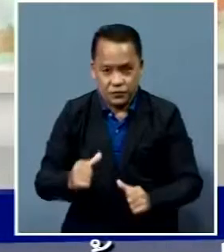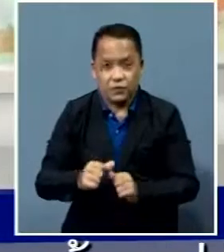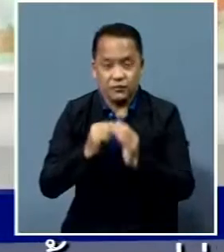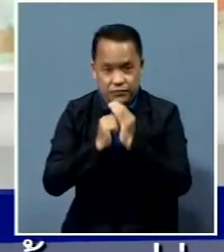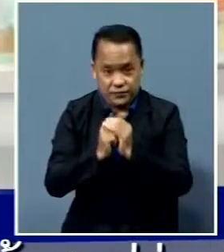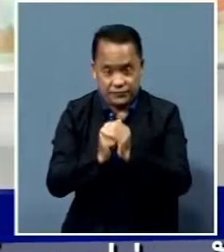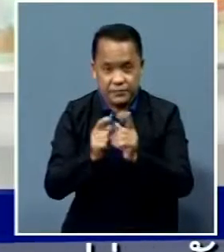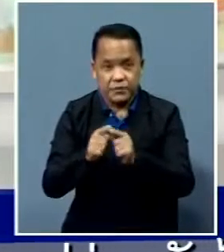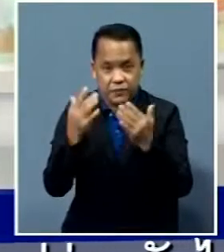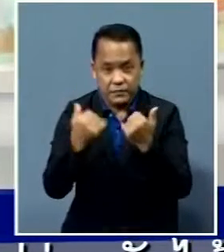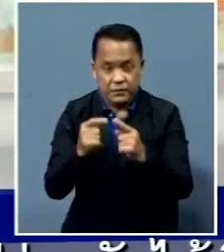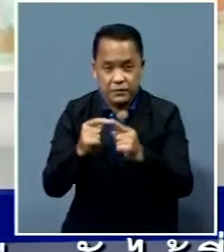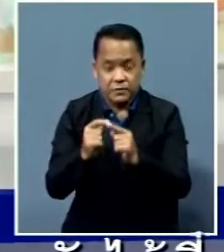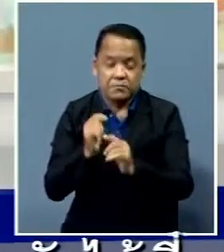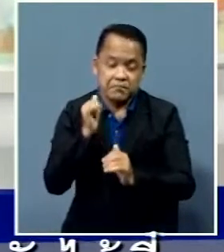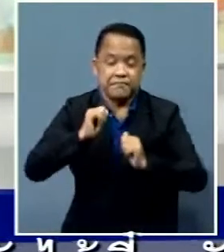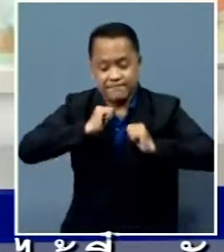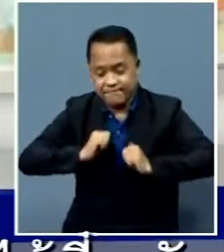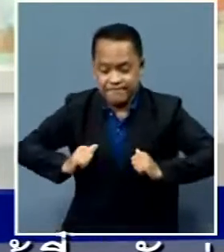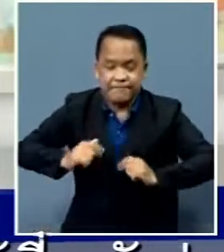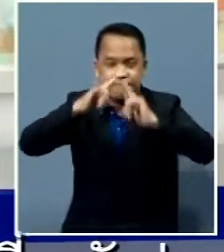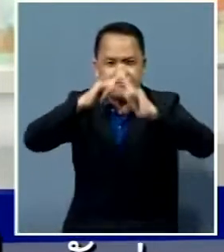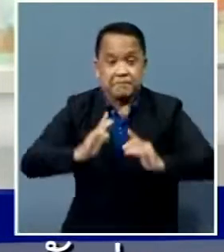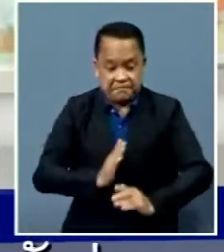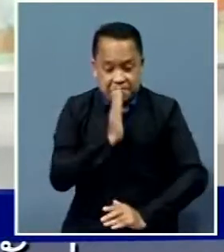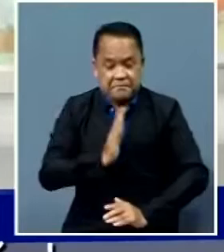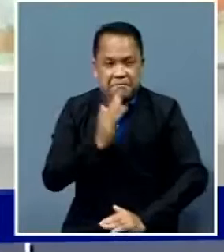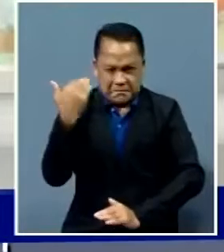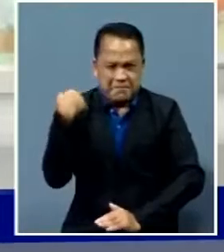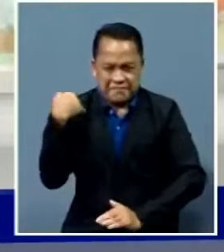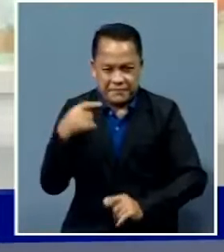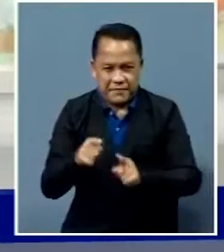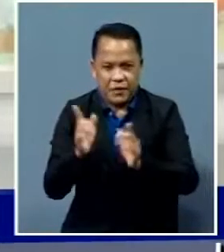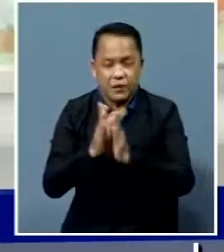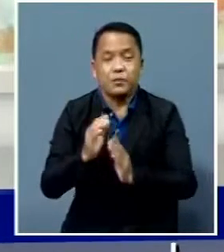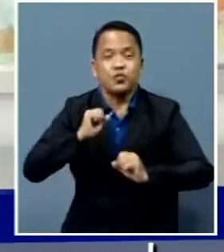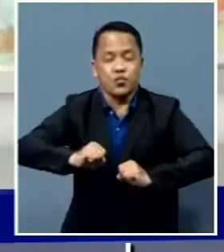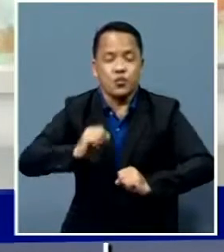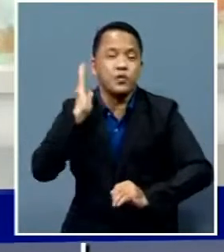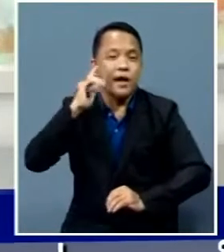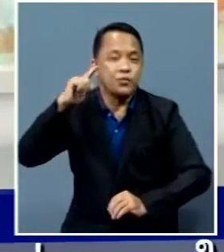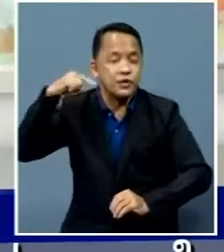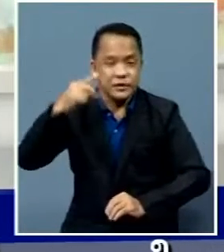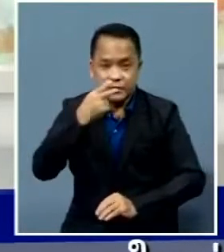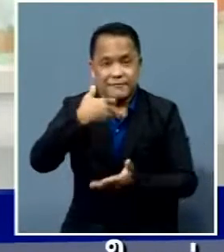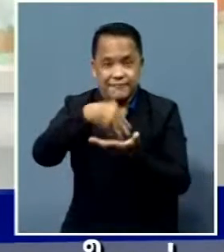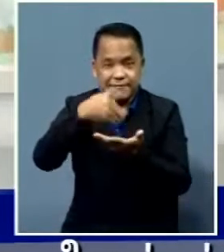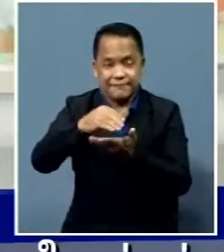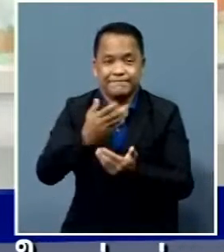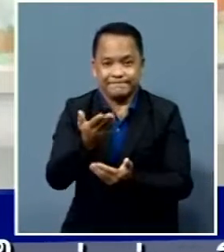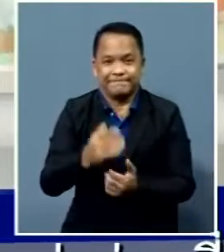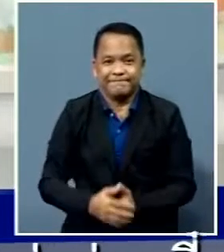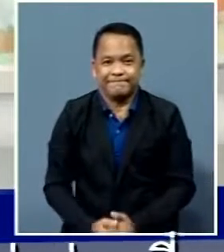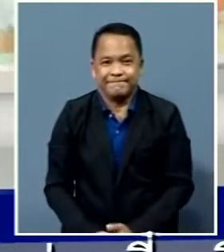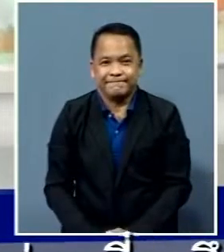ยังอยู่ที่จีนค่ะตอนนี้เทรนแคมปิ้งแต่เป็นแคมปิ้งแบบหรูหราในกำลังหาแรงมากๆในหมูคนหนุ่มสาวเรื่องราวเป็นอย่างไรติดตามจาก